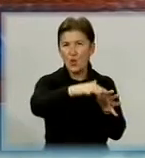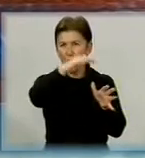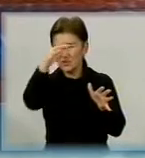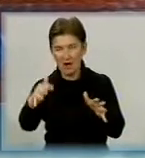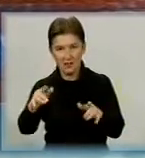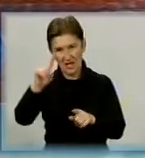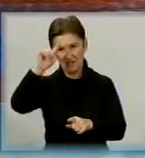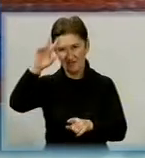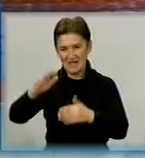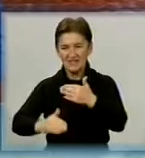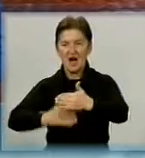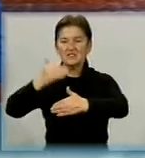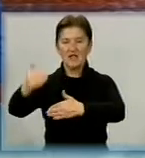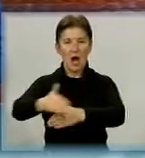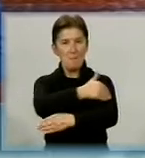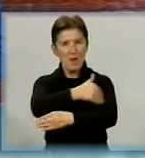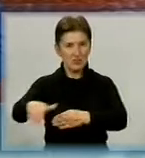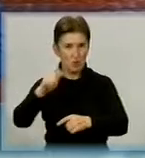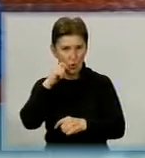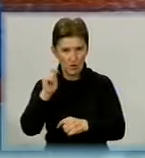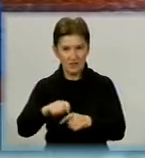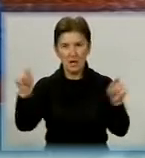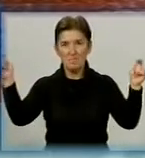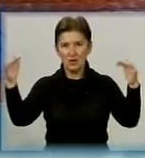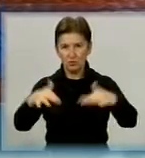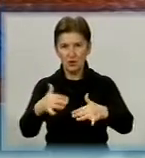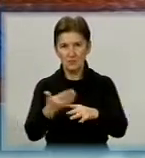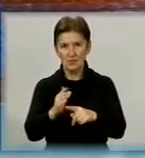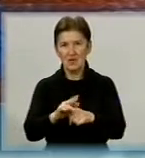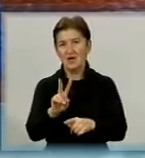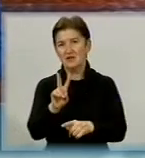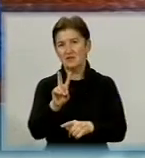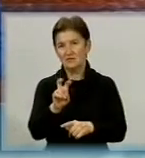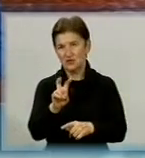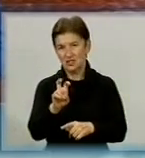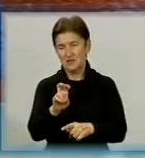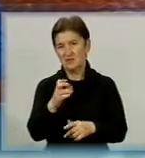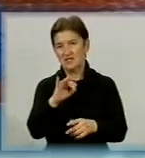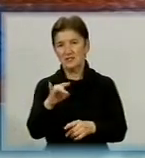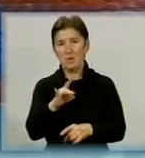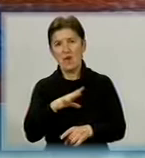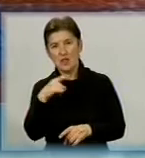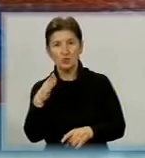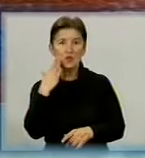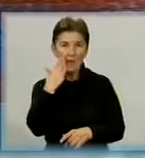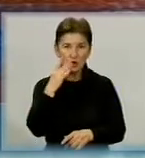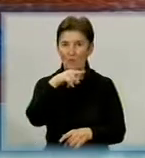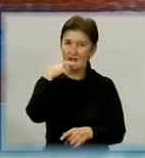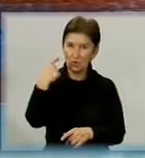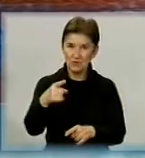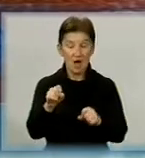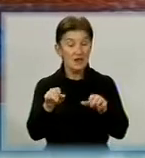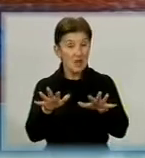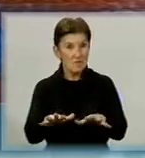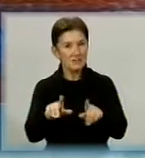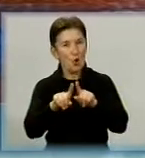межами України. На святкування річниці на Кіровоградщину прибуло більше двох десятків вітчизняних науковців з Білорусі, Молдови та Росії. На місці